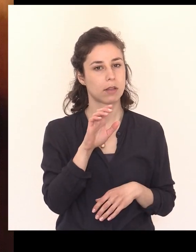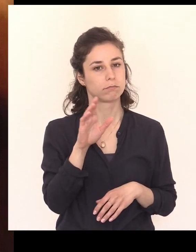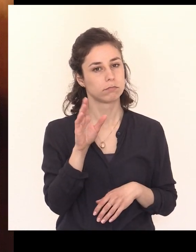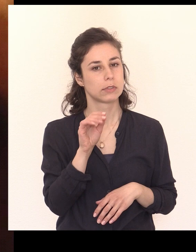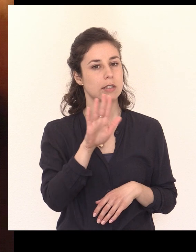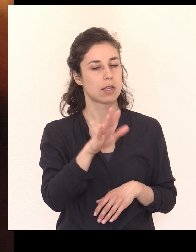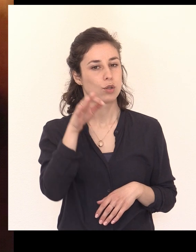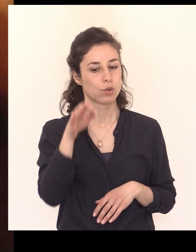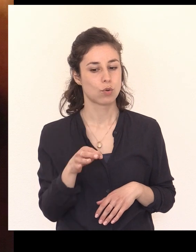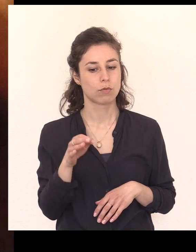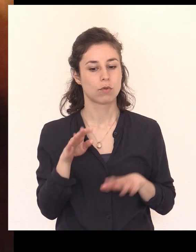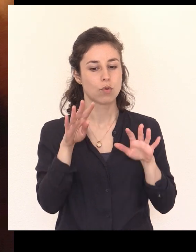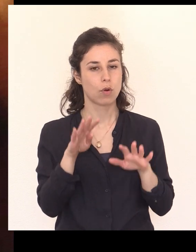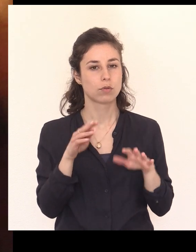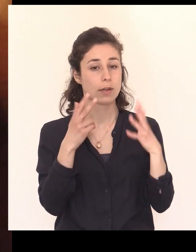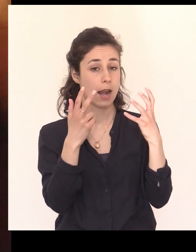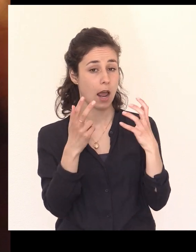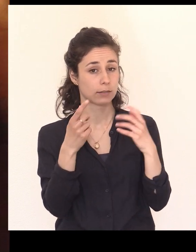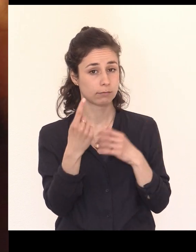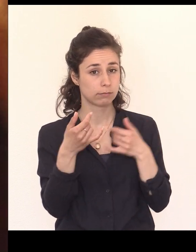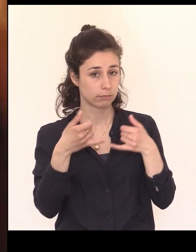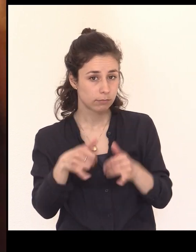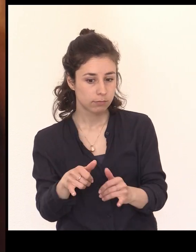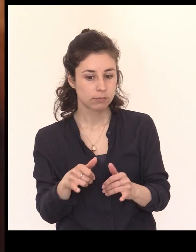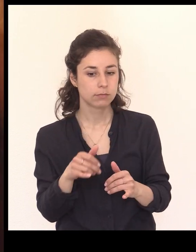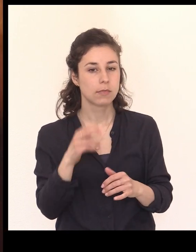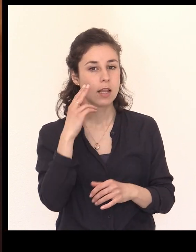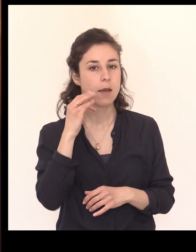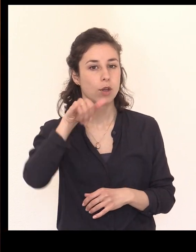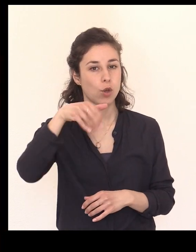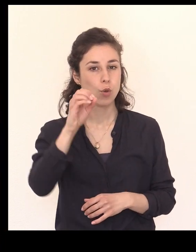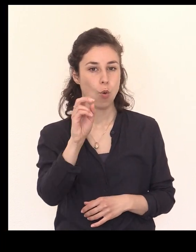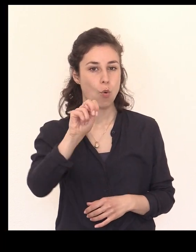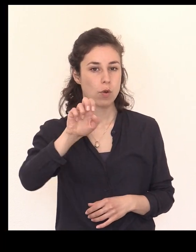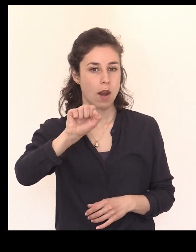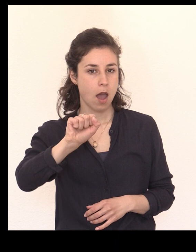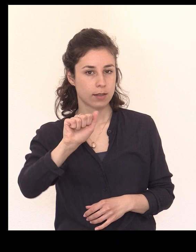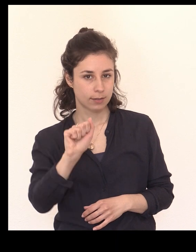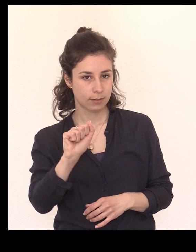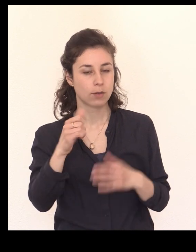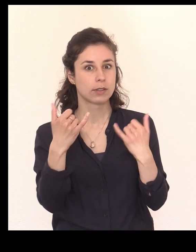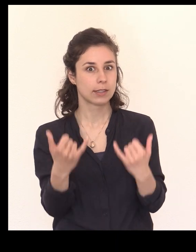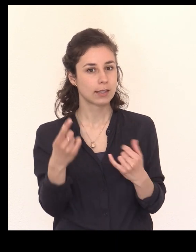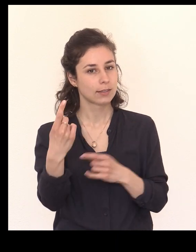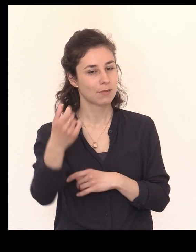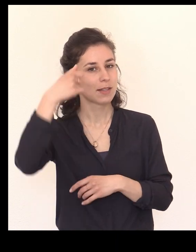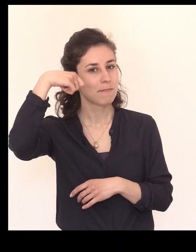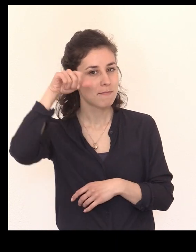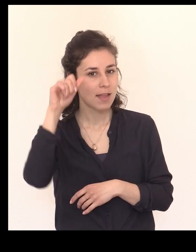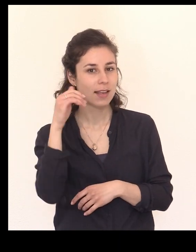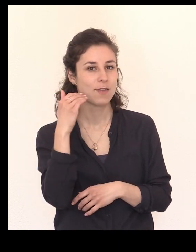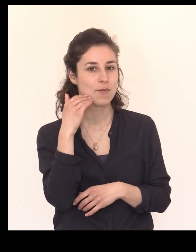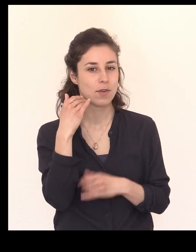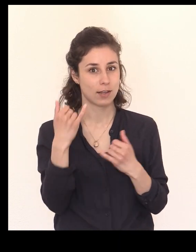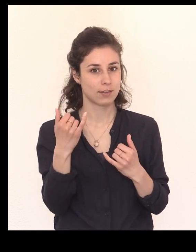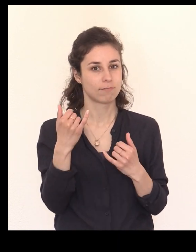mein bester Freund, der Engelbert, und sein Sohn, der im Jahre 1980 geboren wurde. Er heißt Jonas und wie